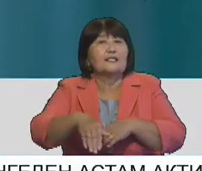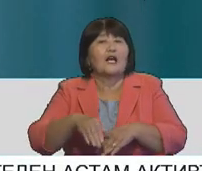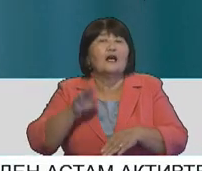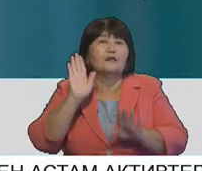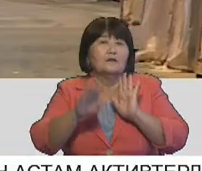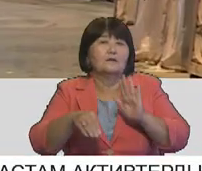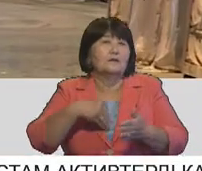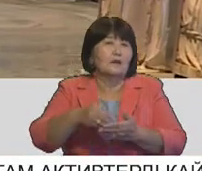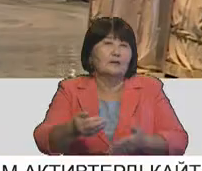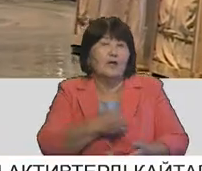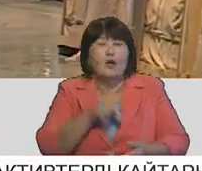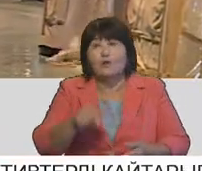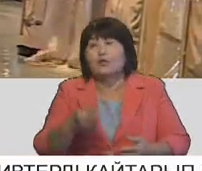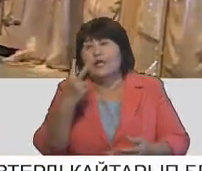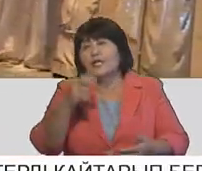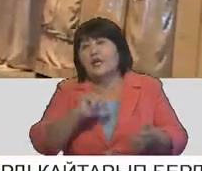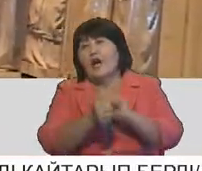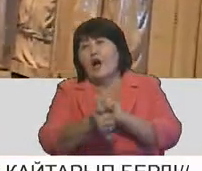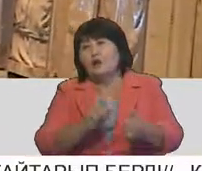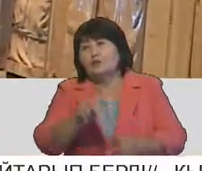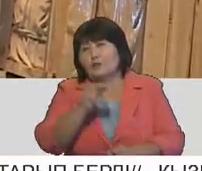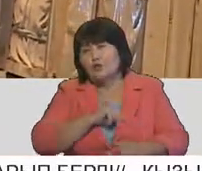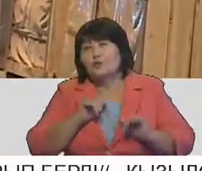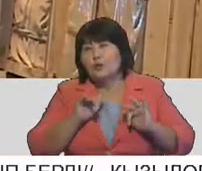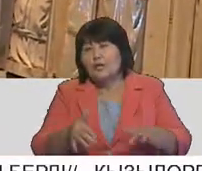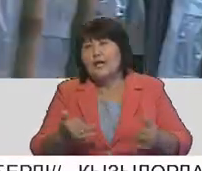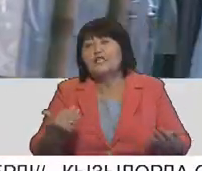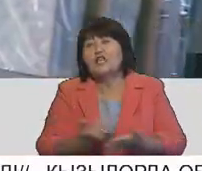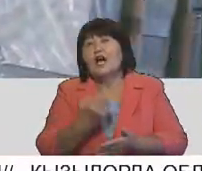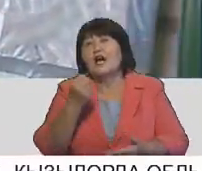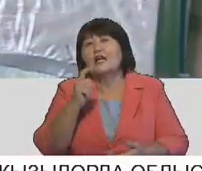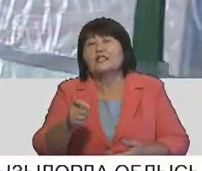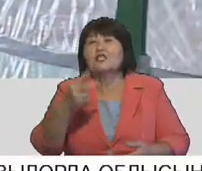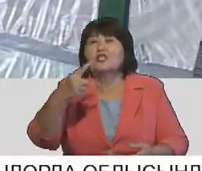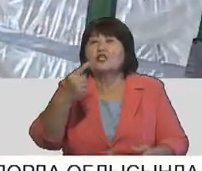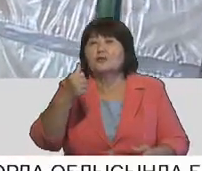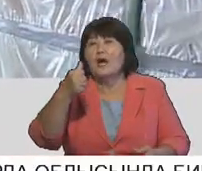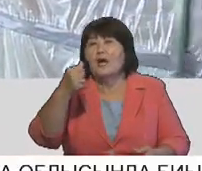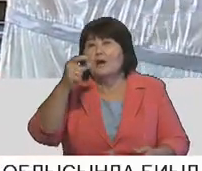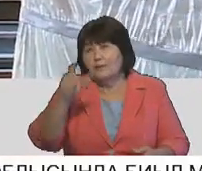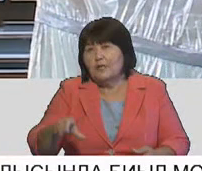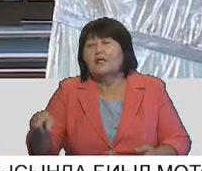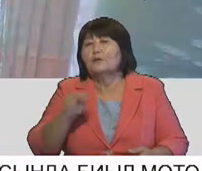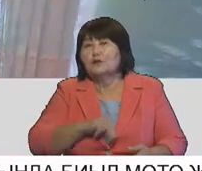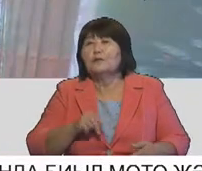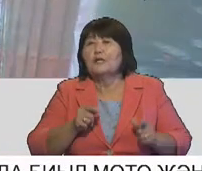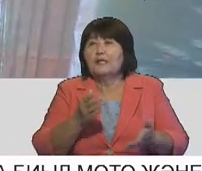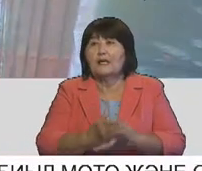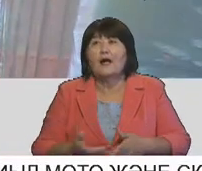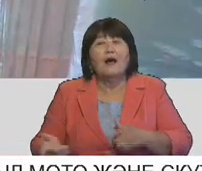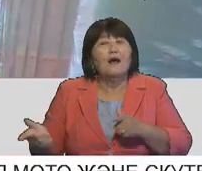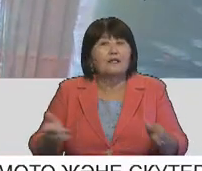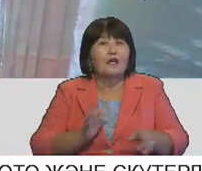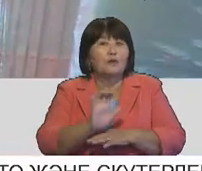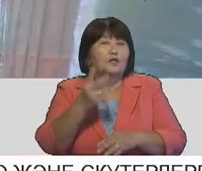жоғары. Қазір мұнда екі ауысымда жұмыс жүріп жатыр. Жаңа цехта 20-ға жуық адам еңбекке тартылған. Дайын өнім шығады